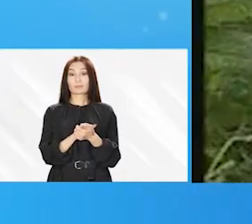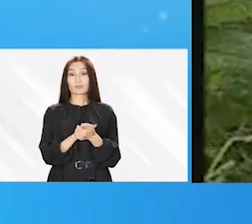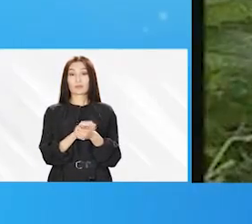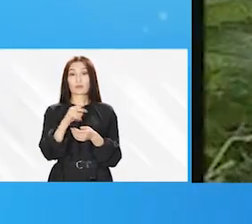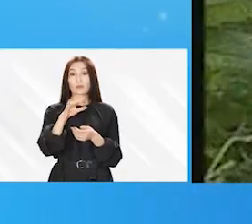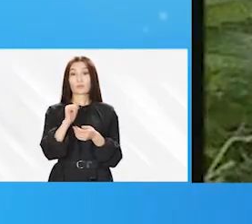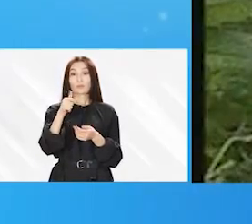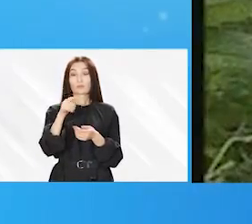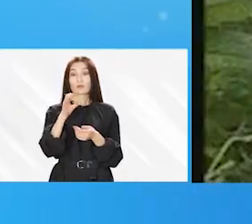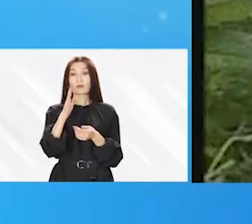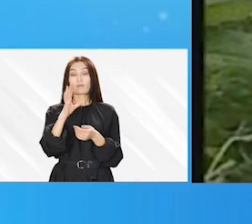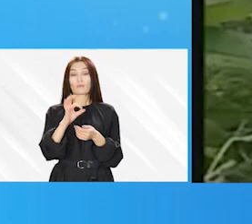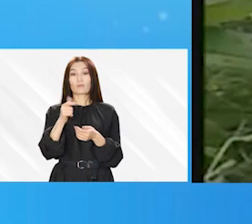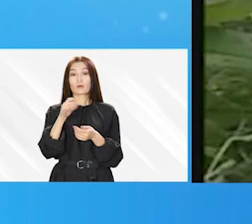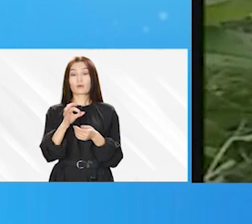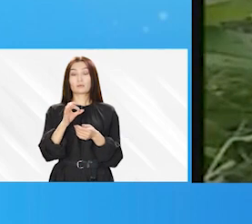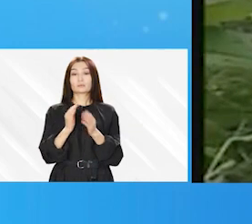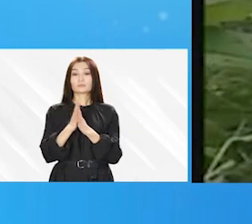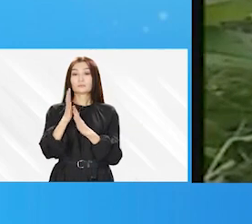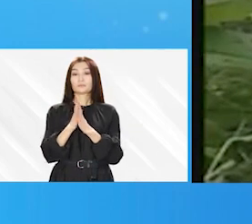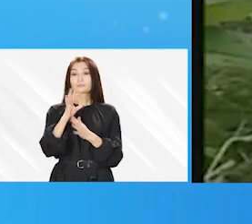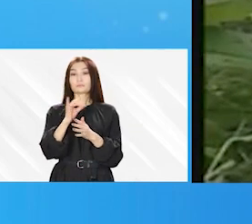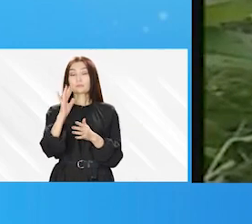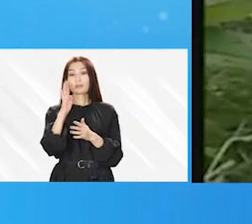лугового растения иван-да-марья